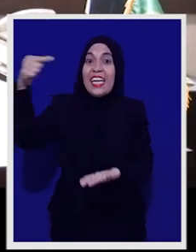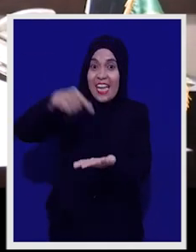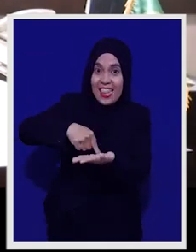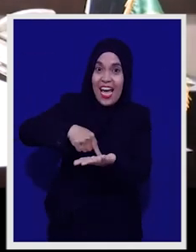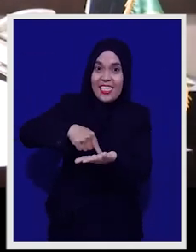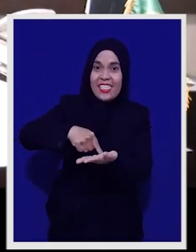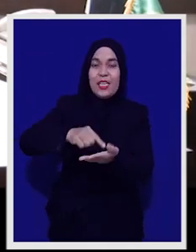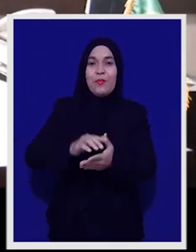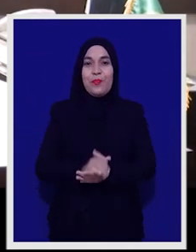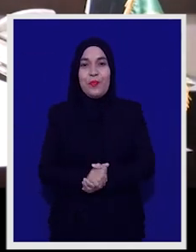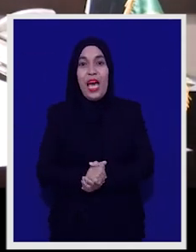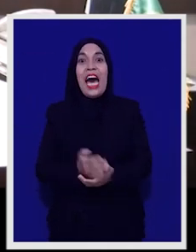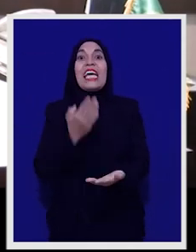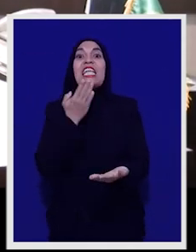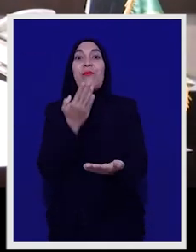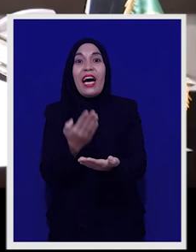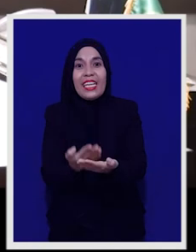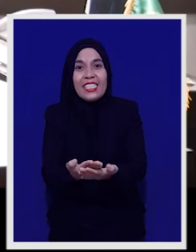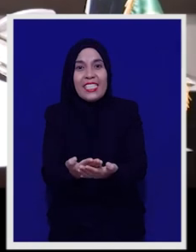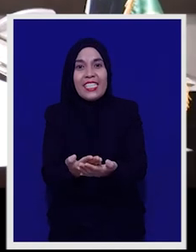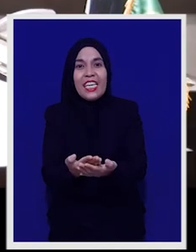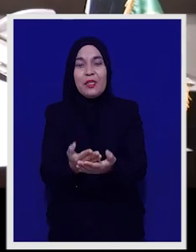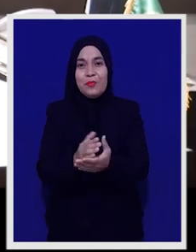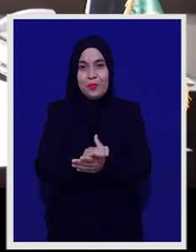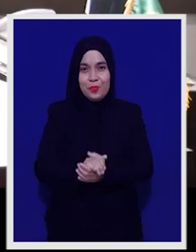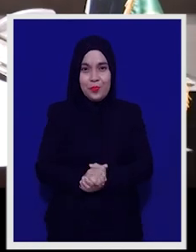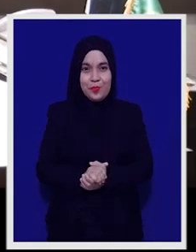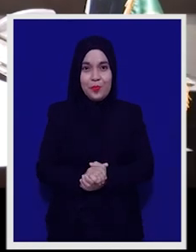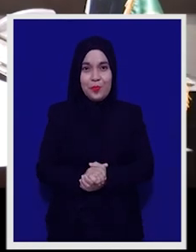datangi. Terima kasih.